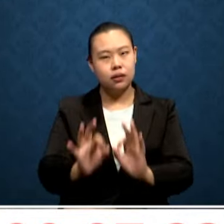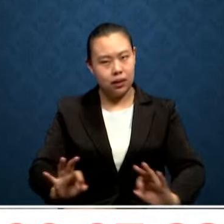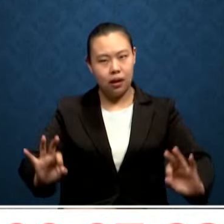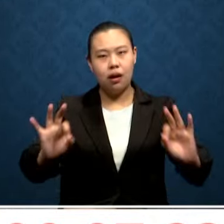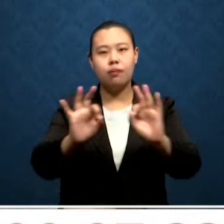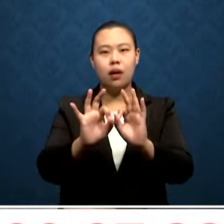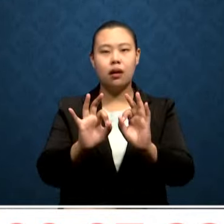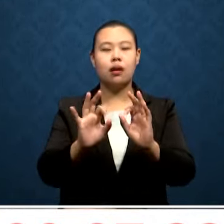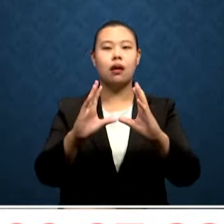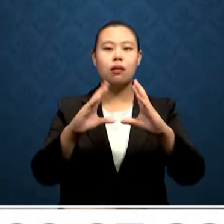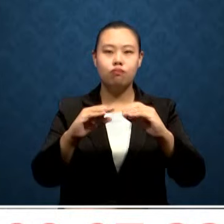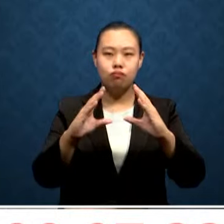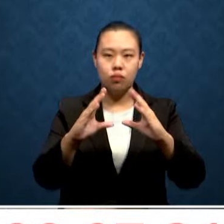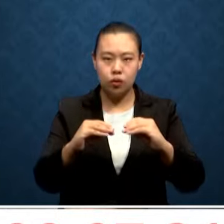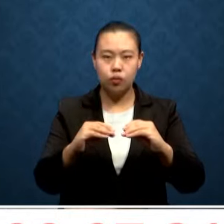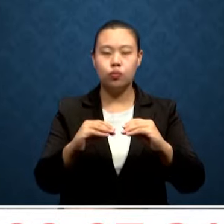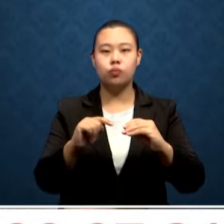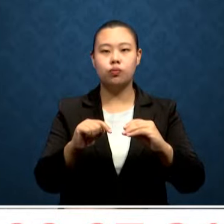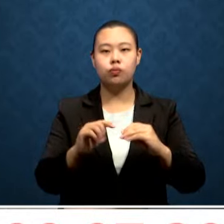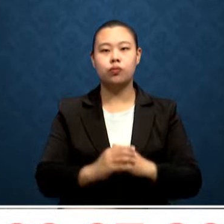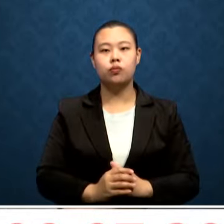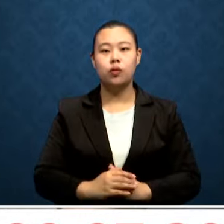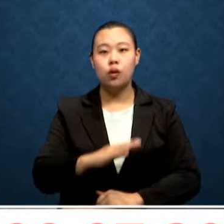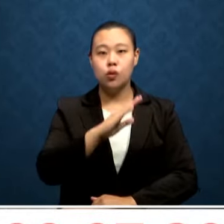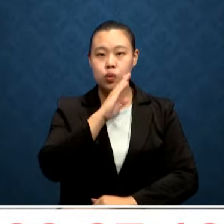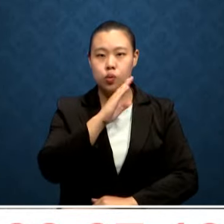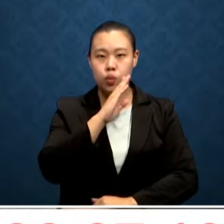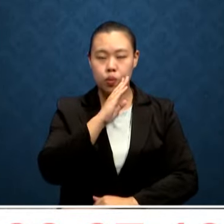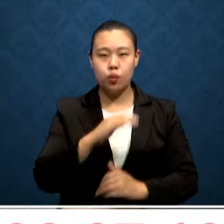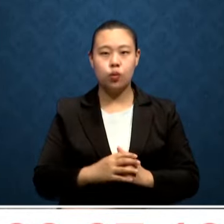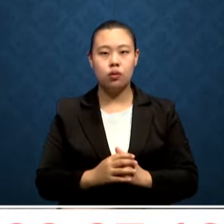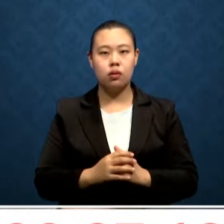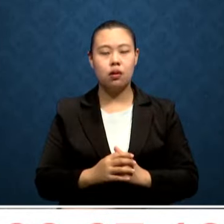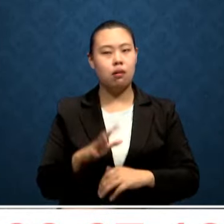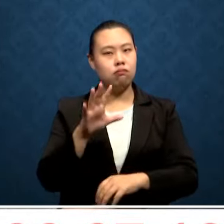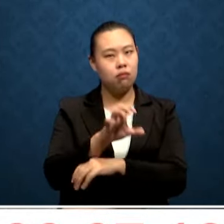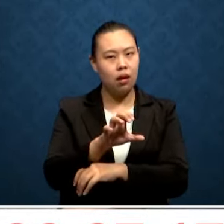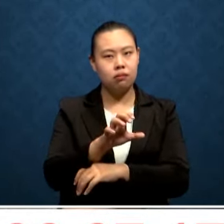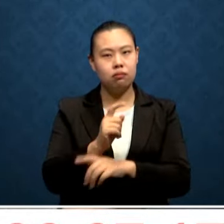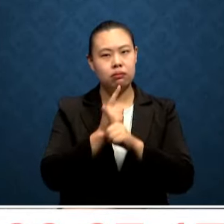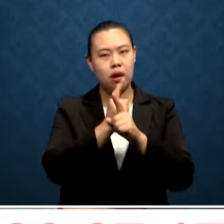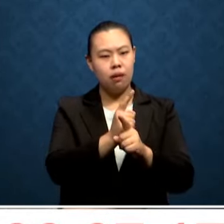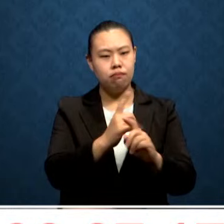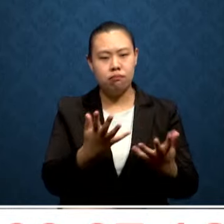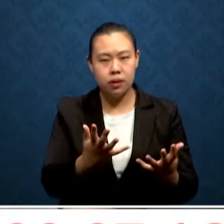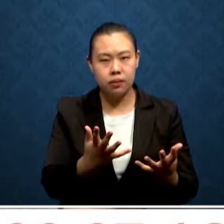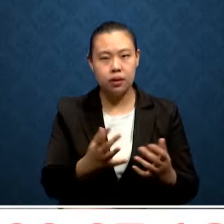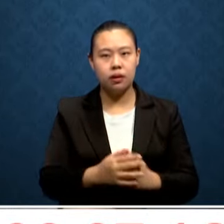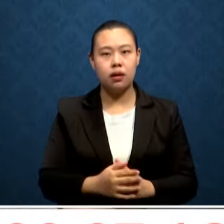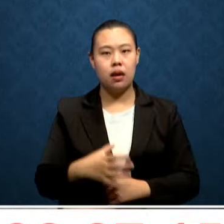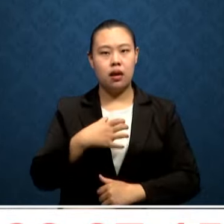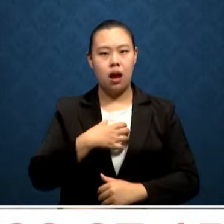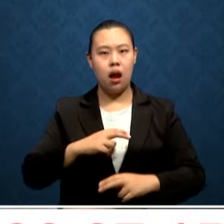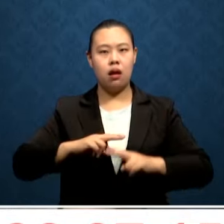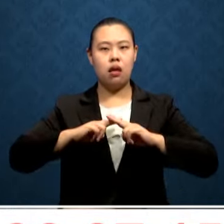ประชุมฉะนั้นไม่ยึดหลักข้อบังคับจะไปยึดหลักเอาแต่ใจ